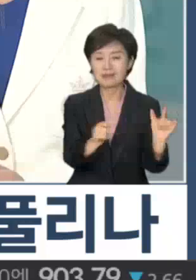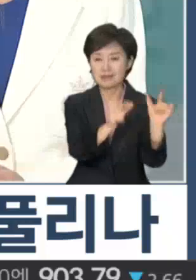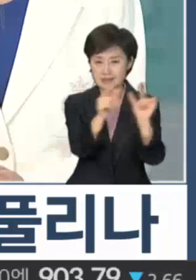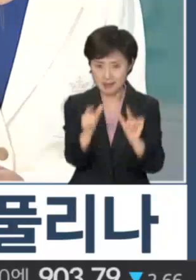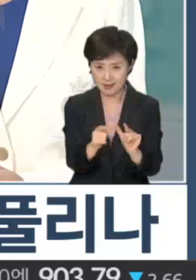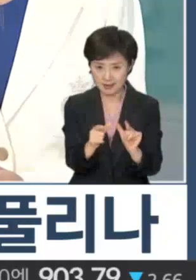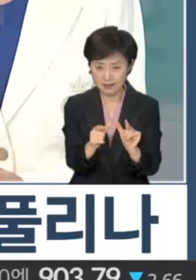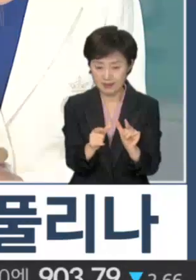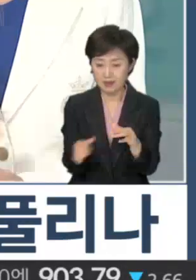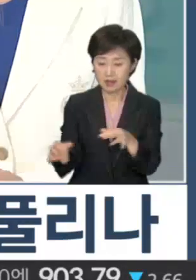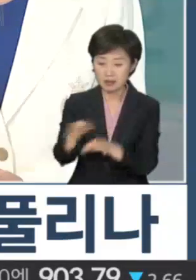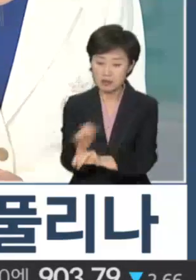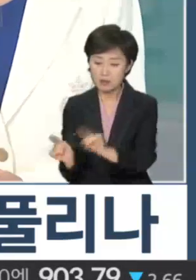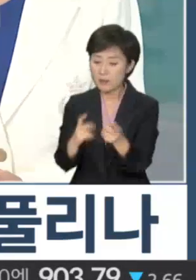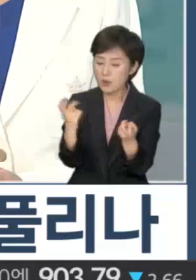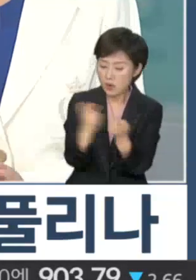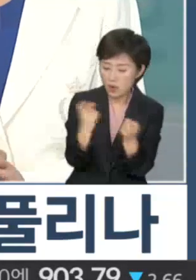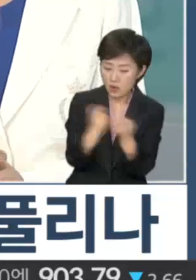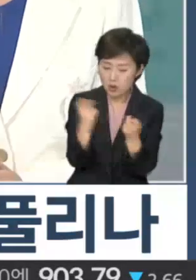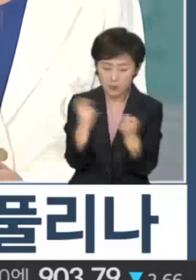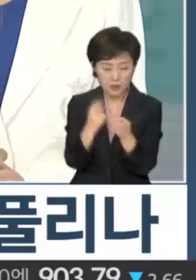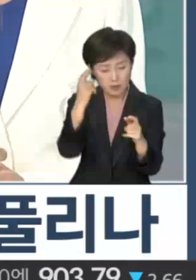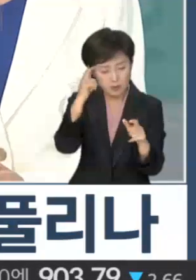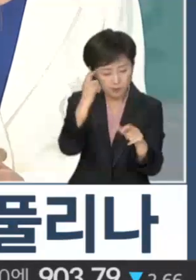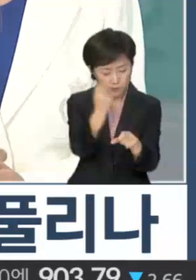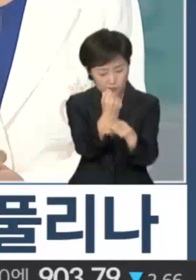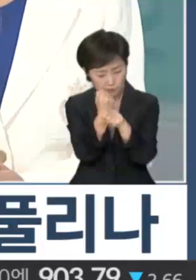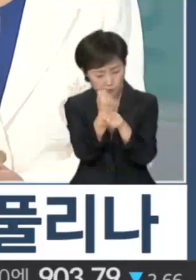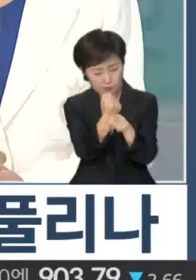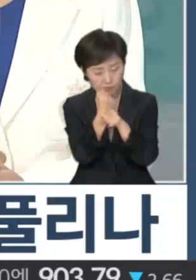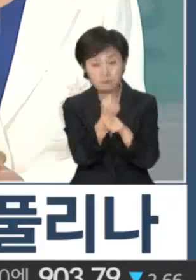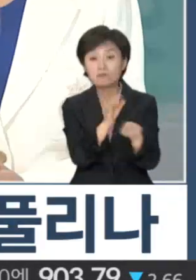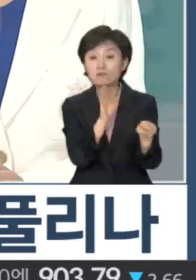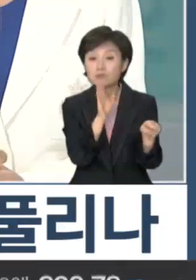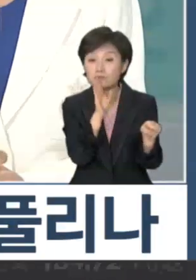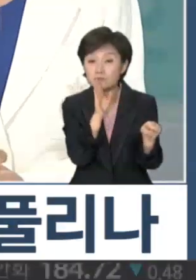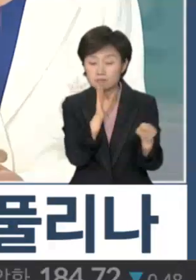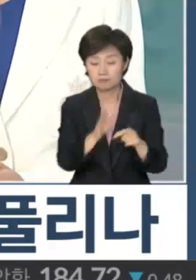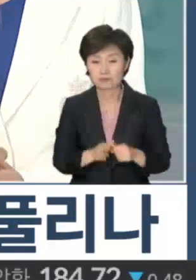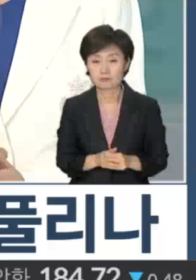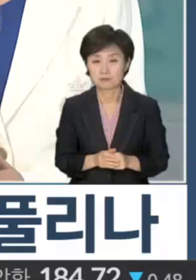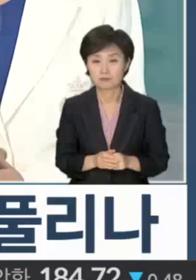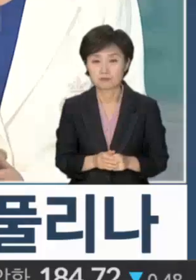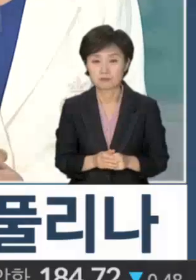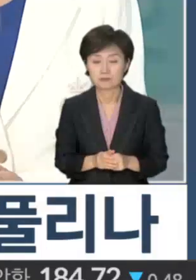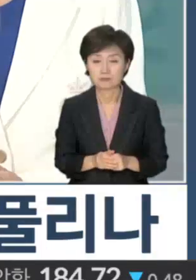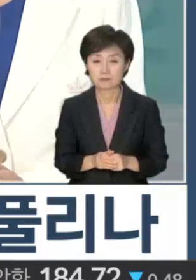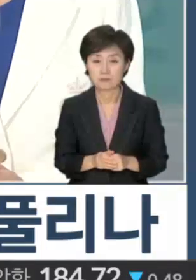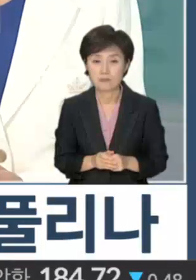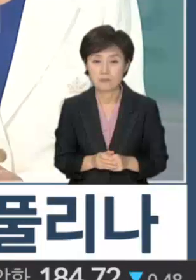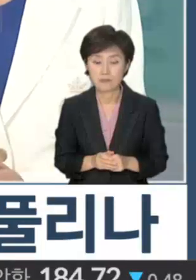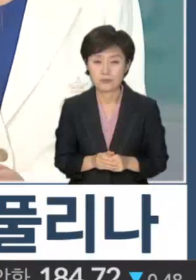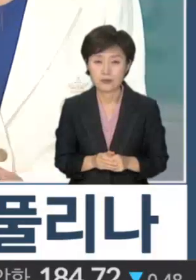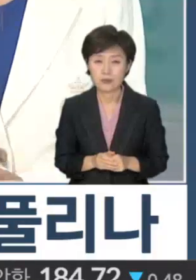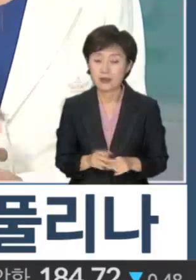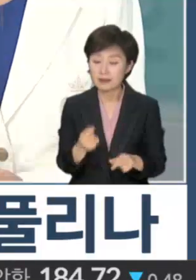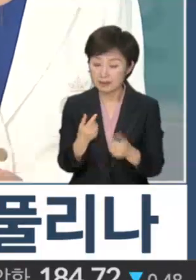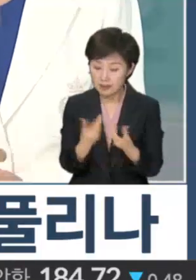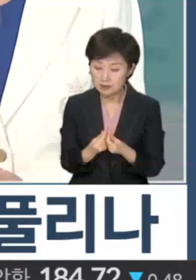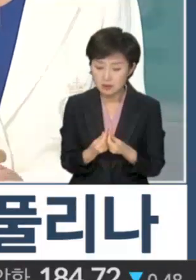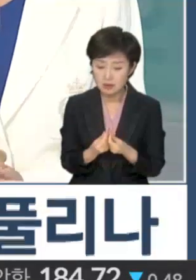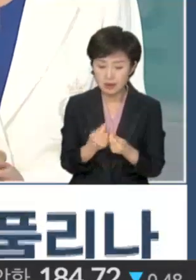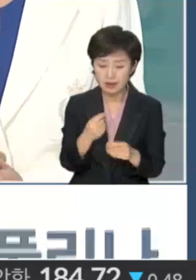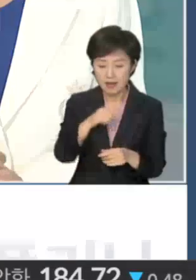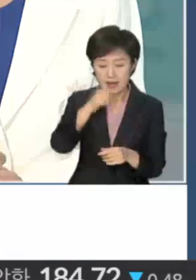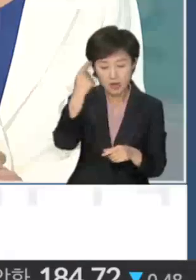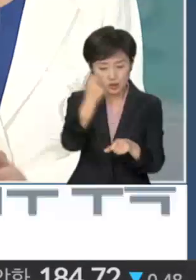어떻게 회복하기 위해서 지금 뭐부터 해야 되느냐라는 말씀을 하실 걸로 보여집니다. 뭐 구체적으로는 R&D 예산을 조금 더